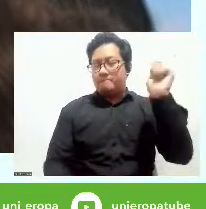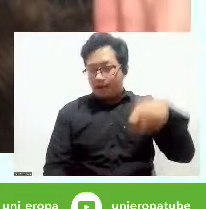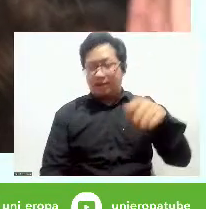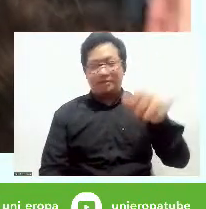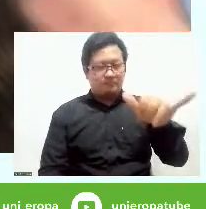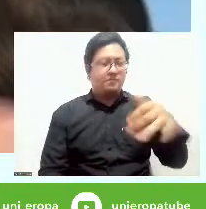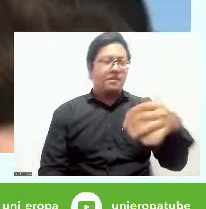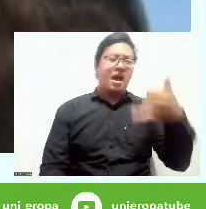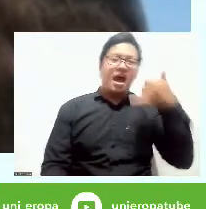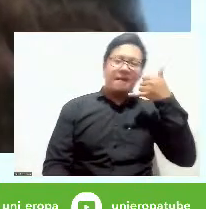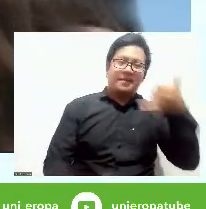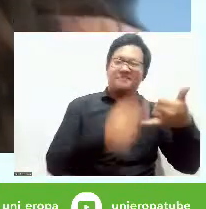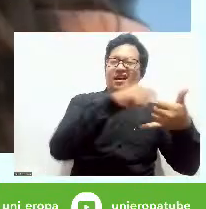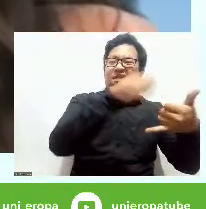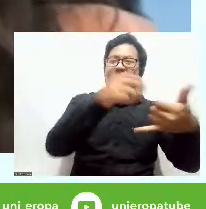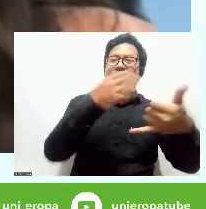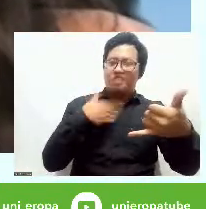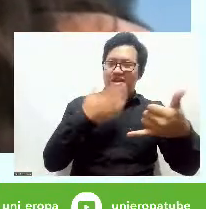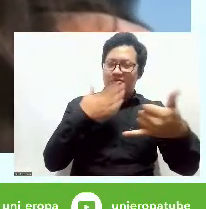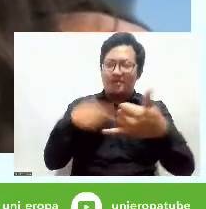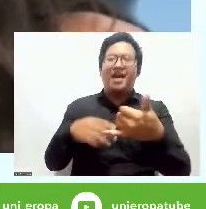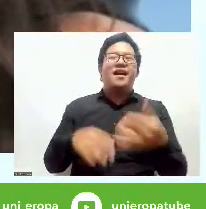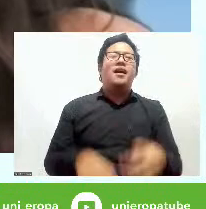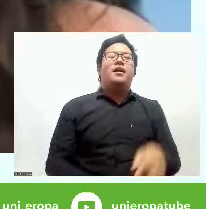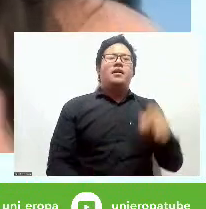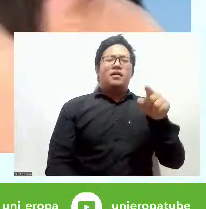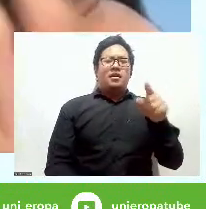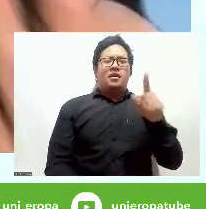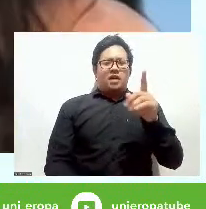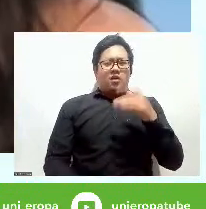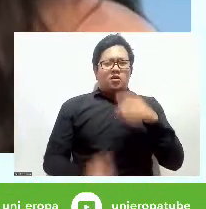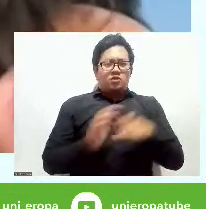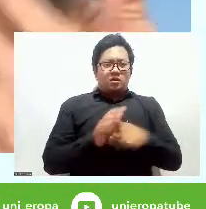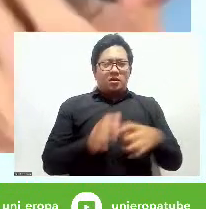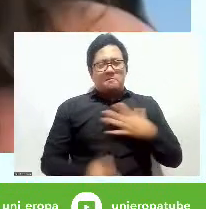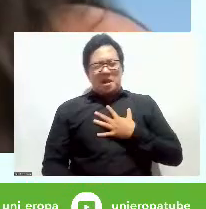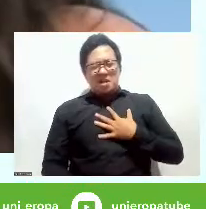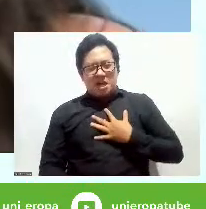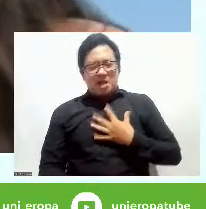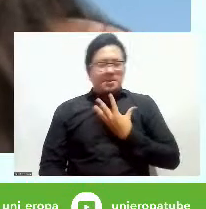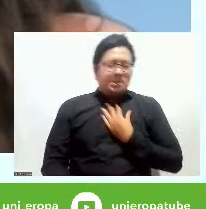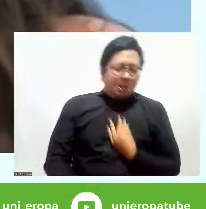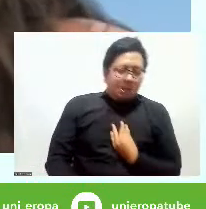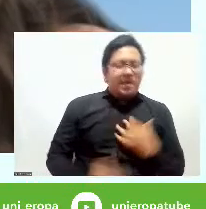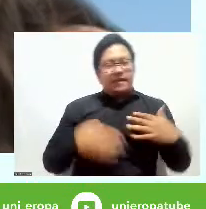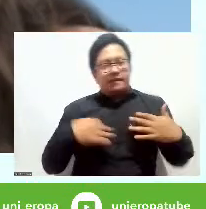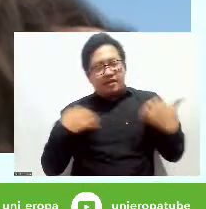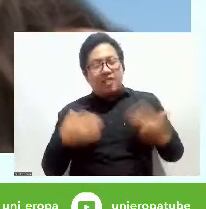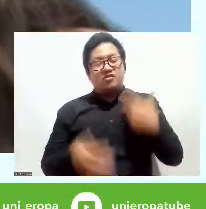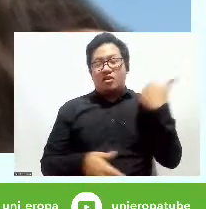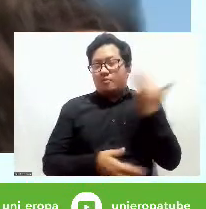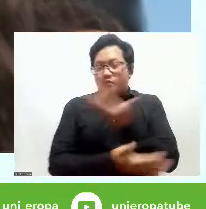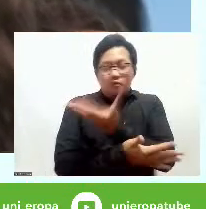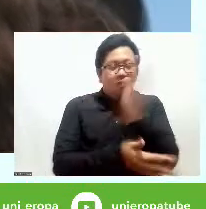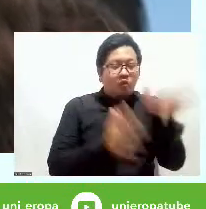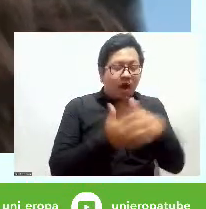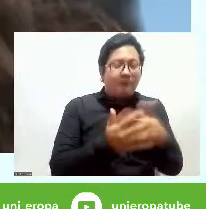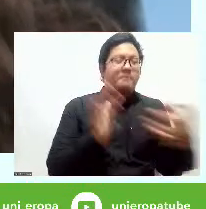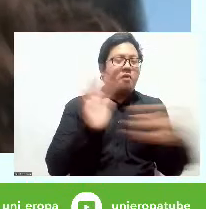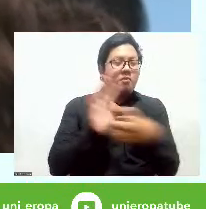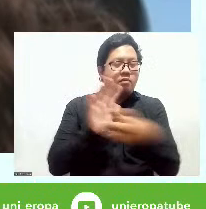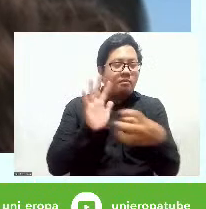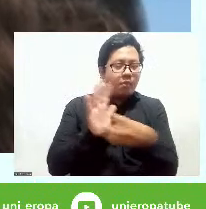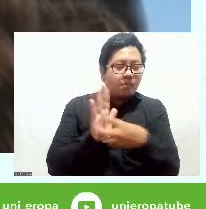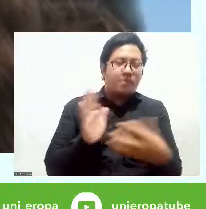mengutarakan pemikiran dan perasaan walaupun lagi sedih semua diutarakan disitu nah kalau ingin dicetak lingkungan